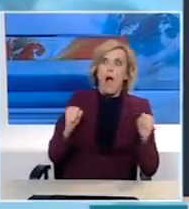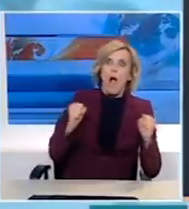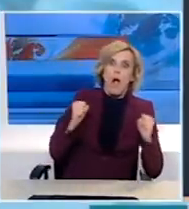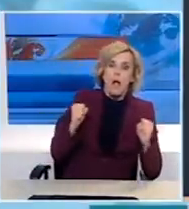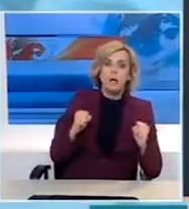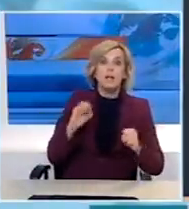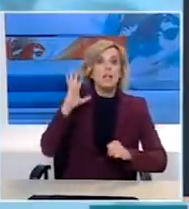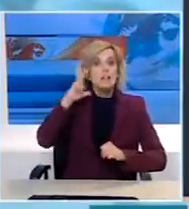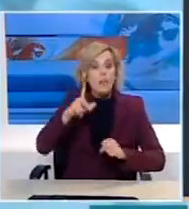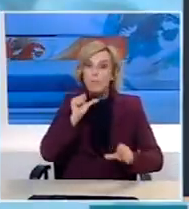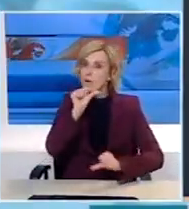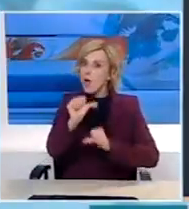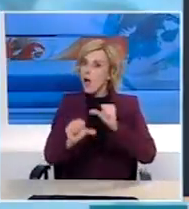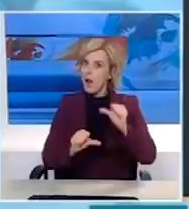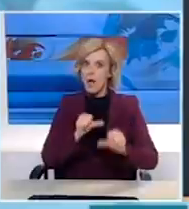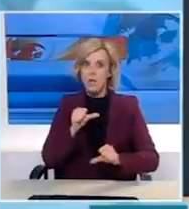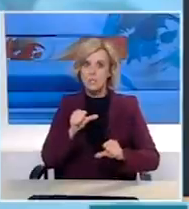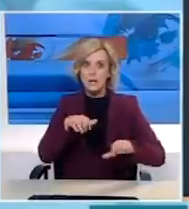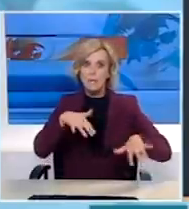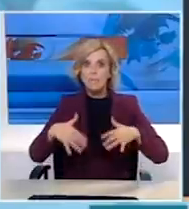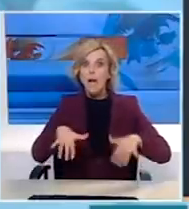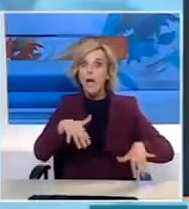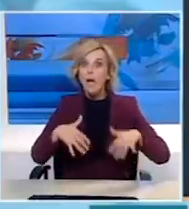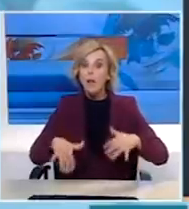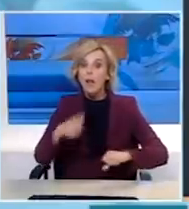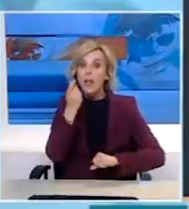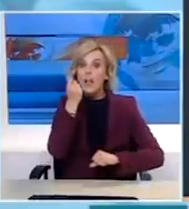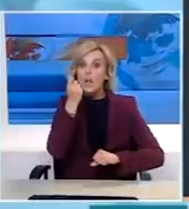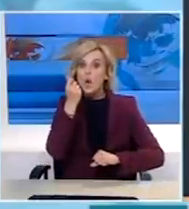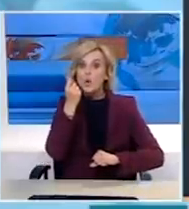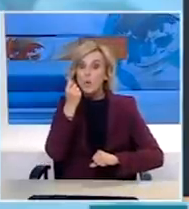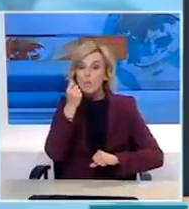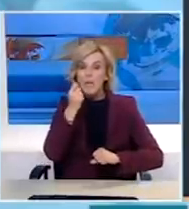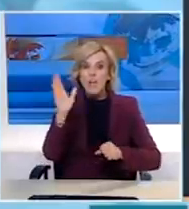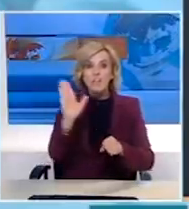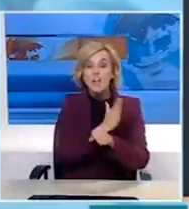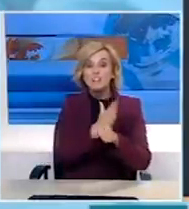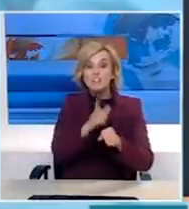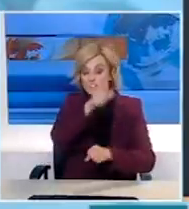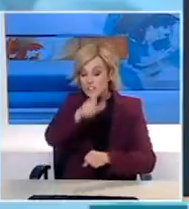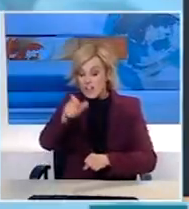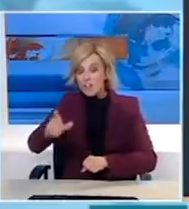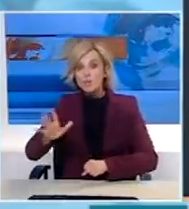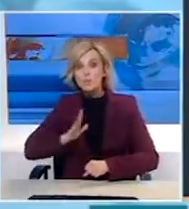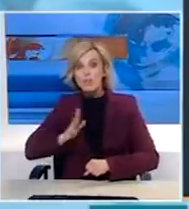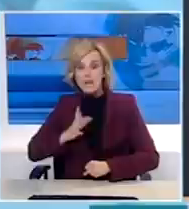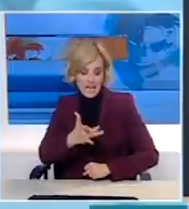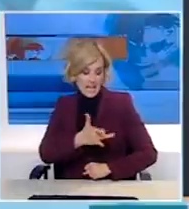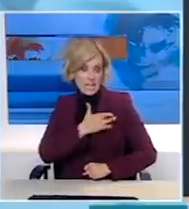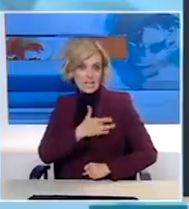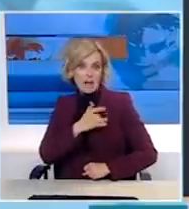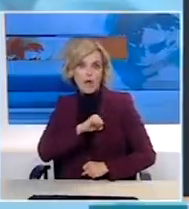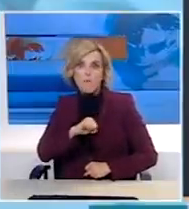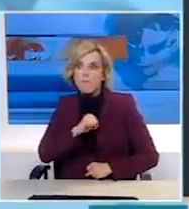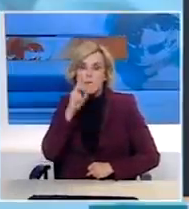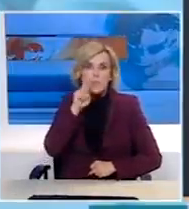εντελώς την καθημερινότητά μας. Παραλύει την οικονομία. Διαιρεί τους ανθρώπους τον ένα από τον άλλο. Έχει ενσπείρει στις καρδιές μας το φόβο για τον